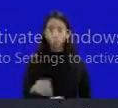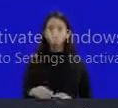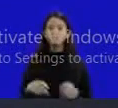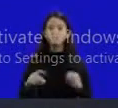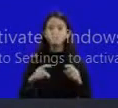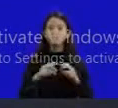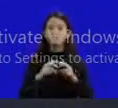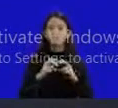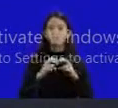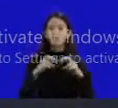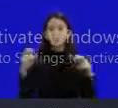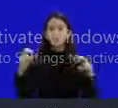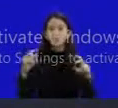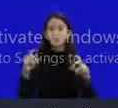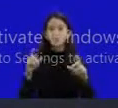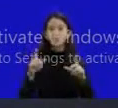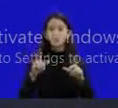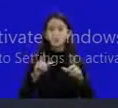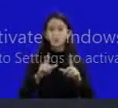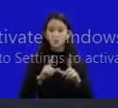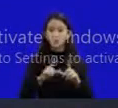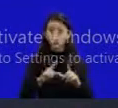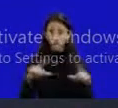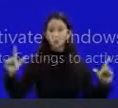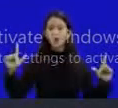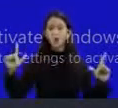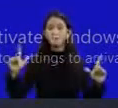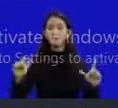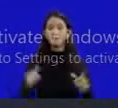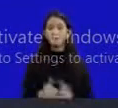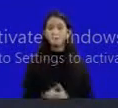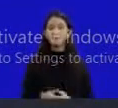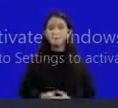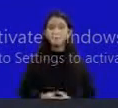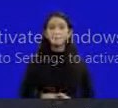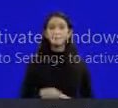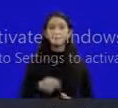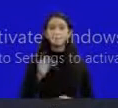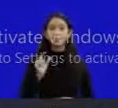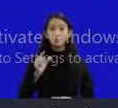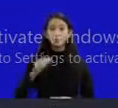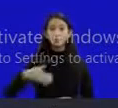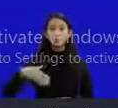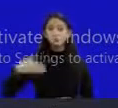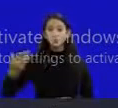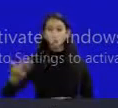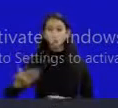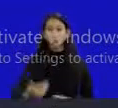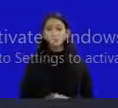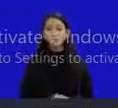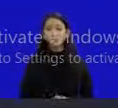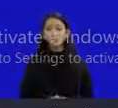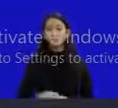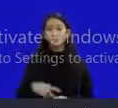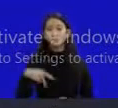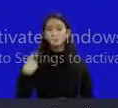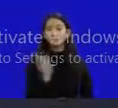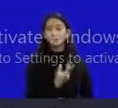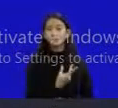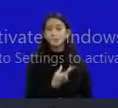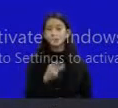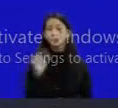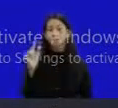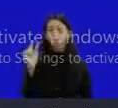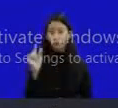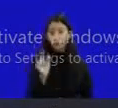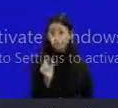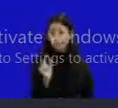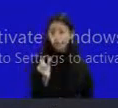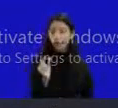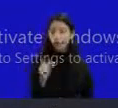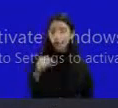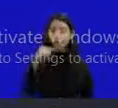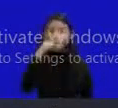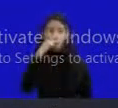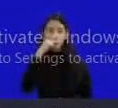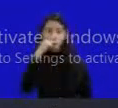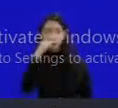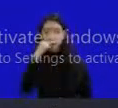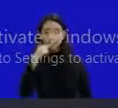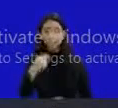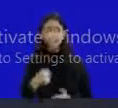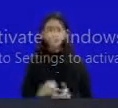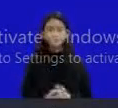by goyang sawer mati untuk sesi berikutnya kami mengundang Bapak